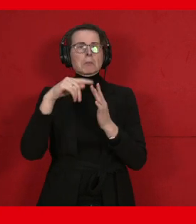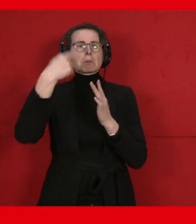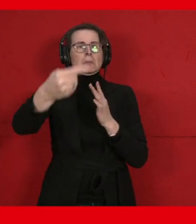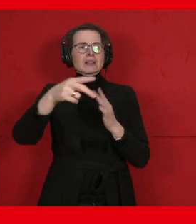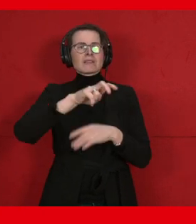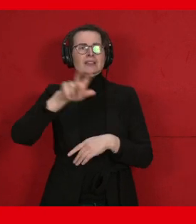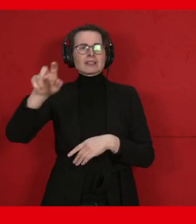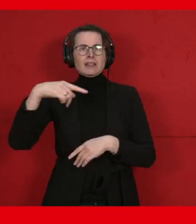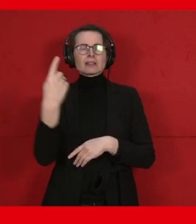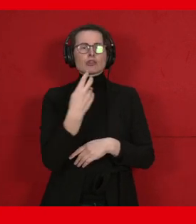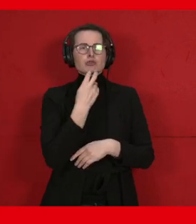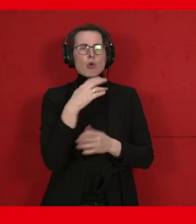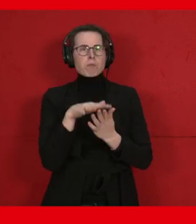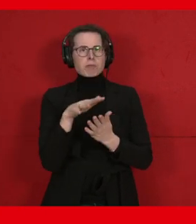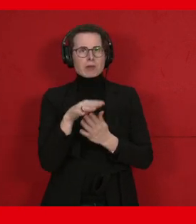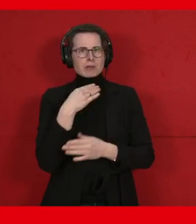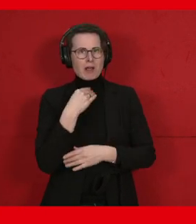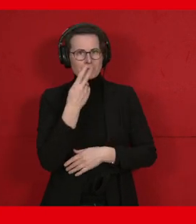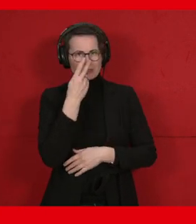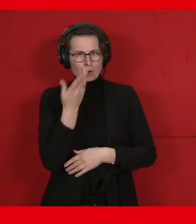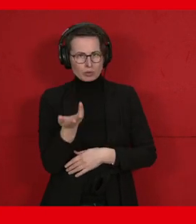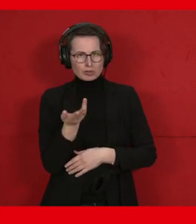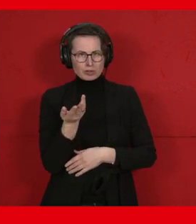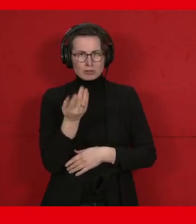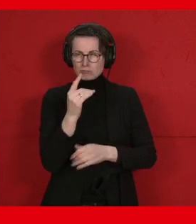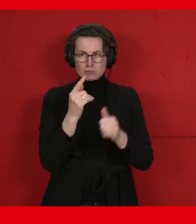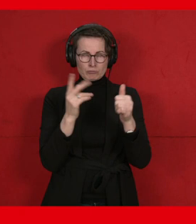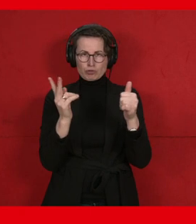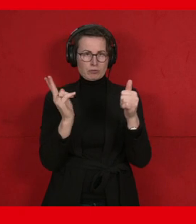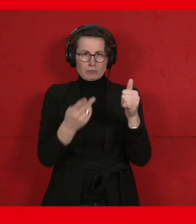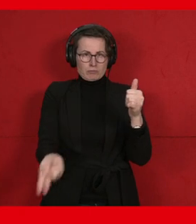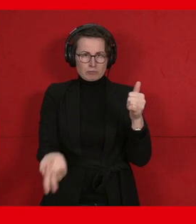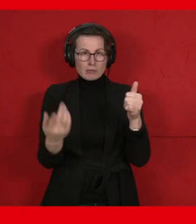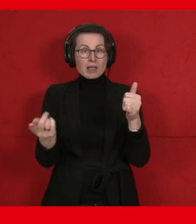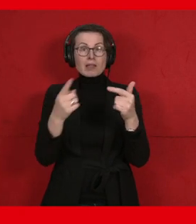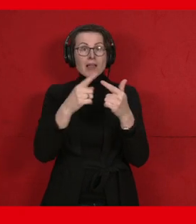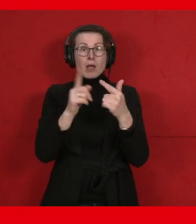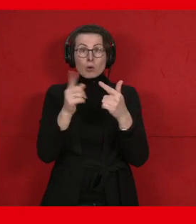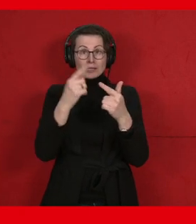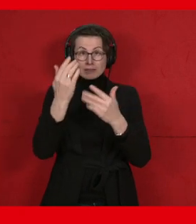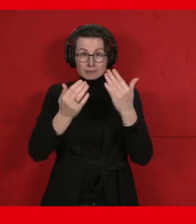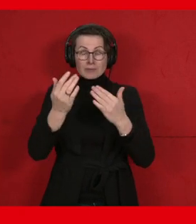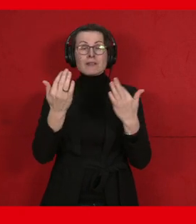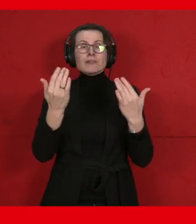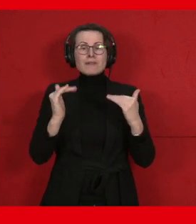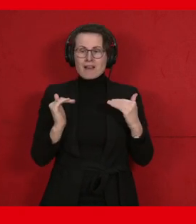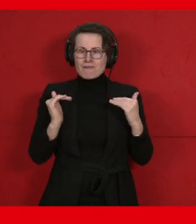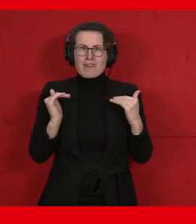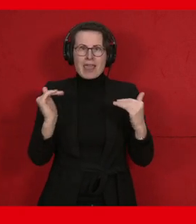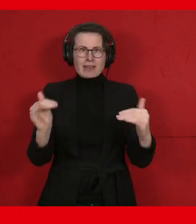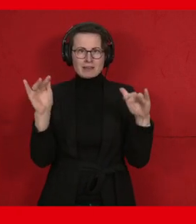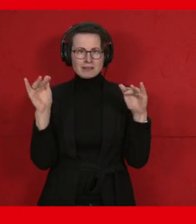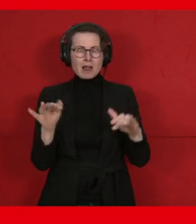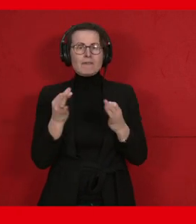2030? Genauso wenig hat niemals jemand in Deutschland erhoben, wie viele Flächen haben wir eigentlich für was? Ich habe